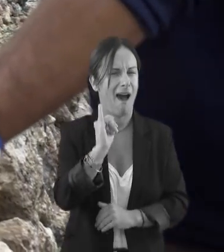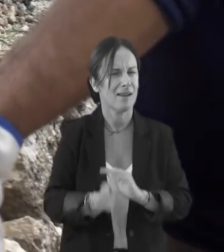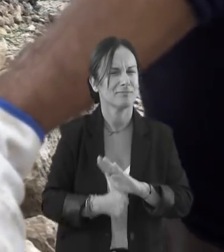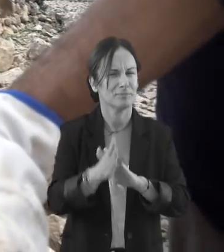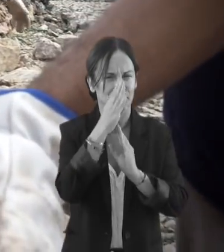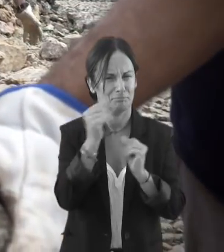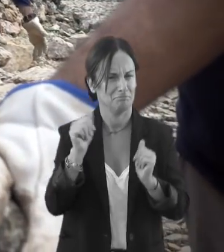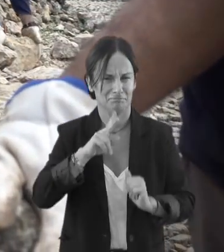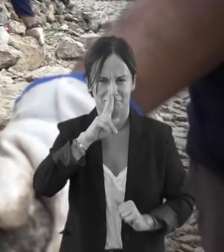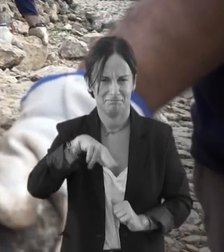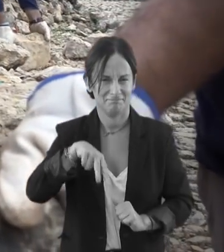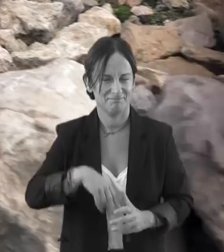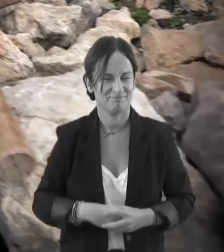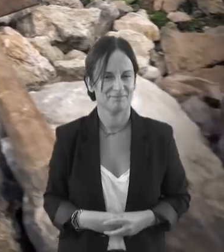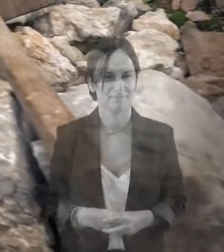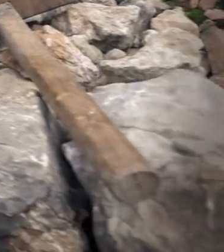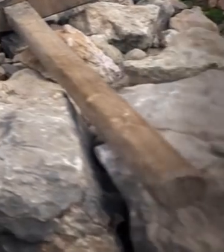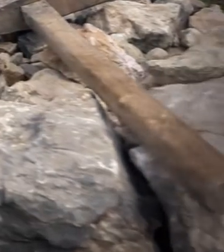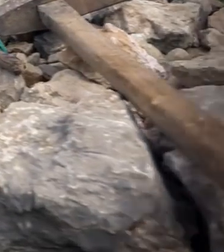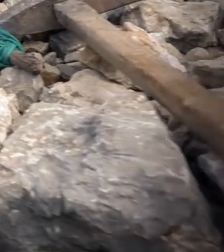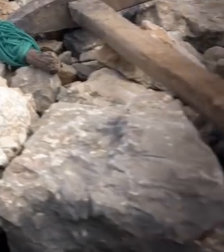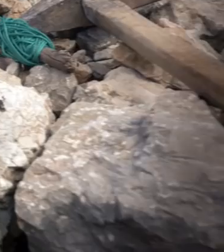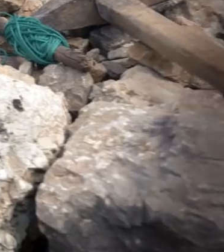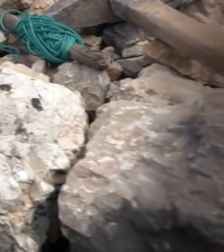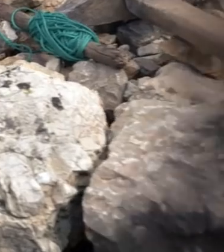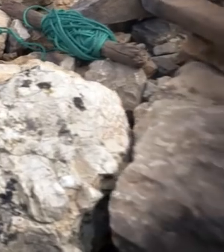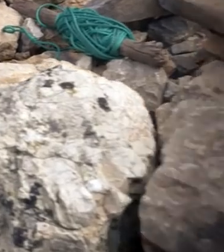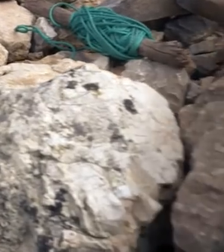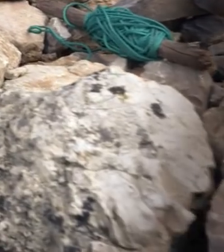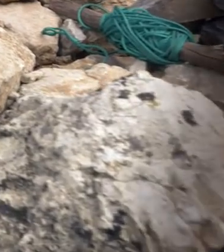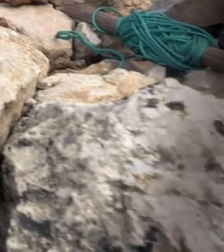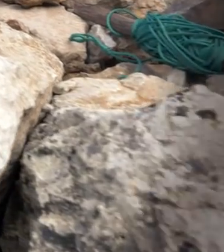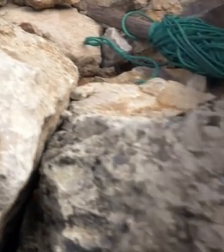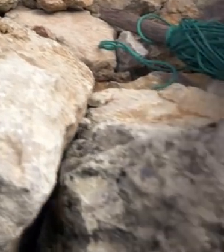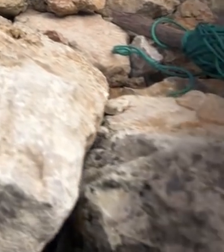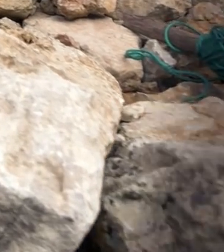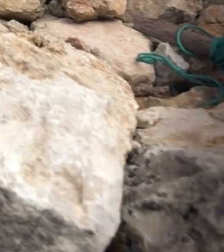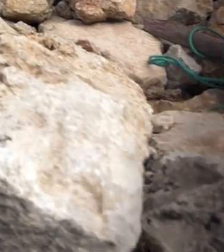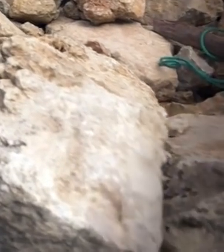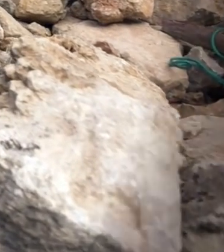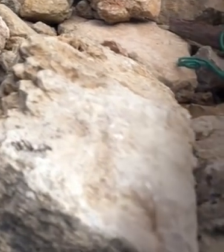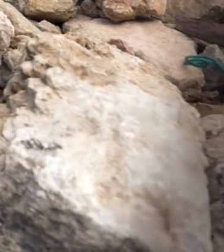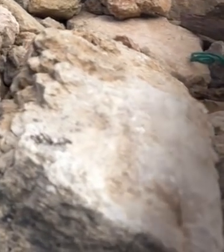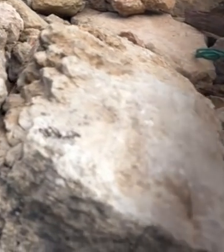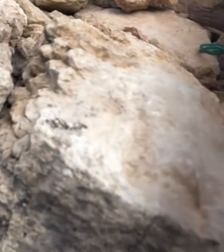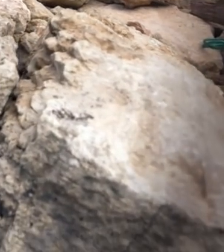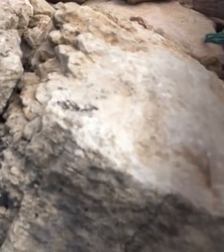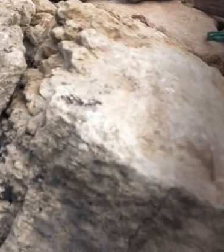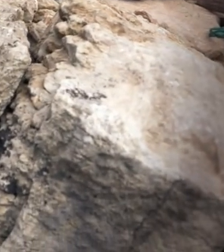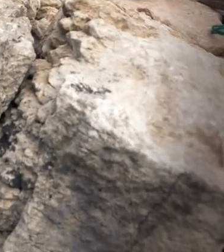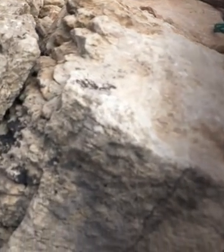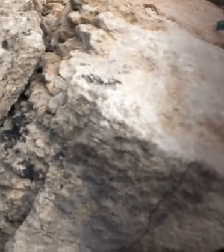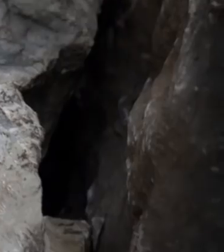moltes perspectives de seguir treballant amb aquest tema i en sus professionals, en sa recuperació, en sa